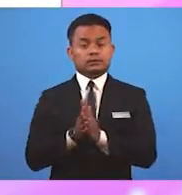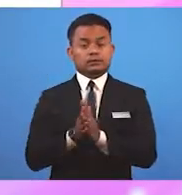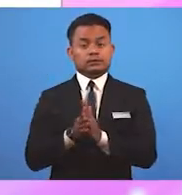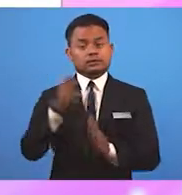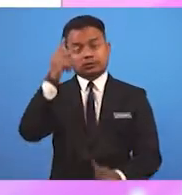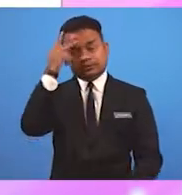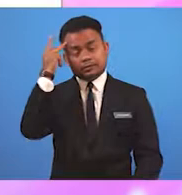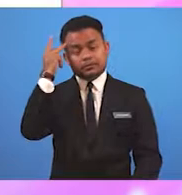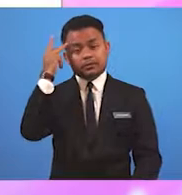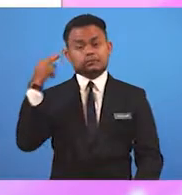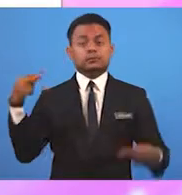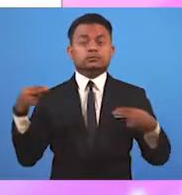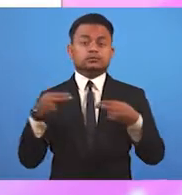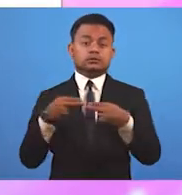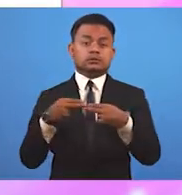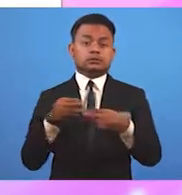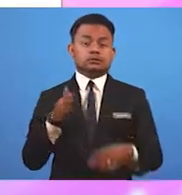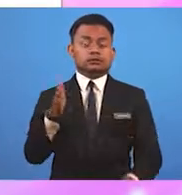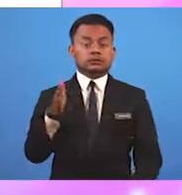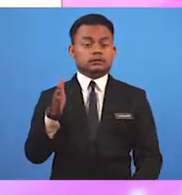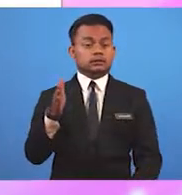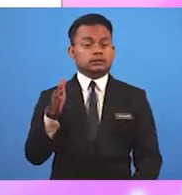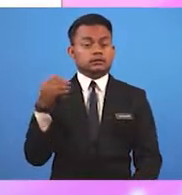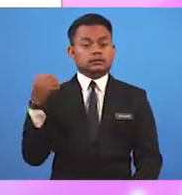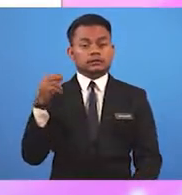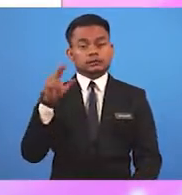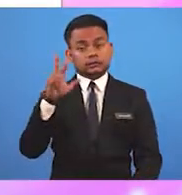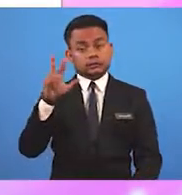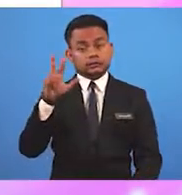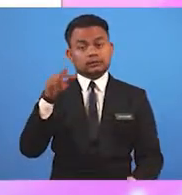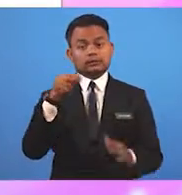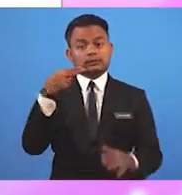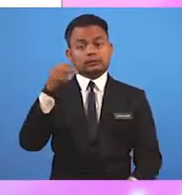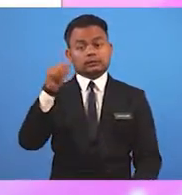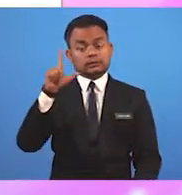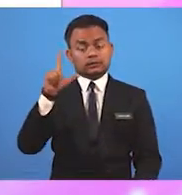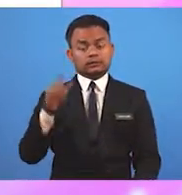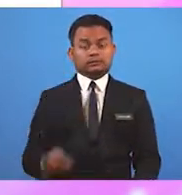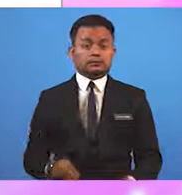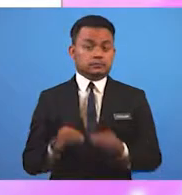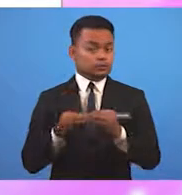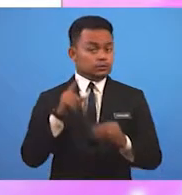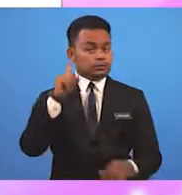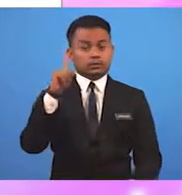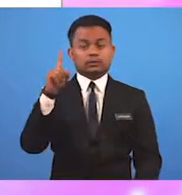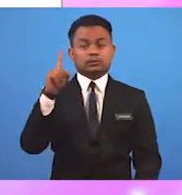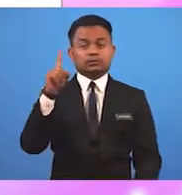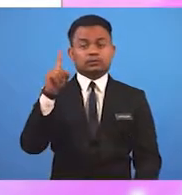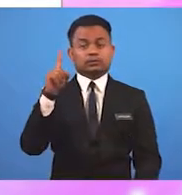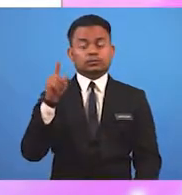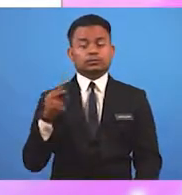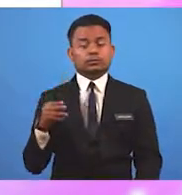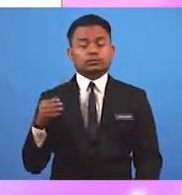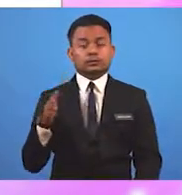oleh interaksi ikan kepada tiga perkara. Perkara yang pertama adalah interaksi ikan yang